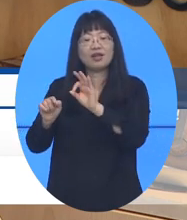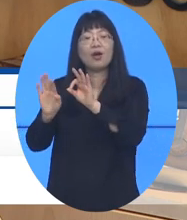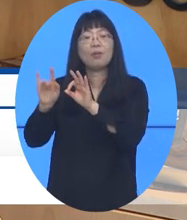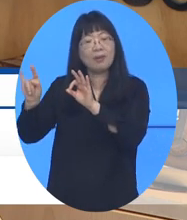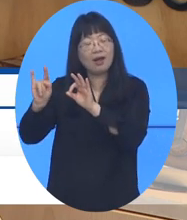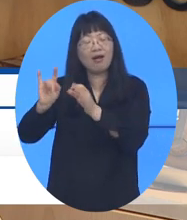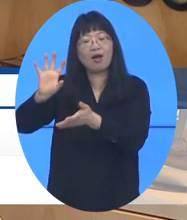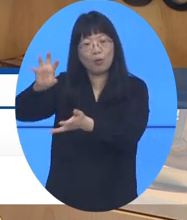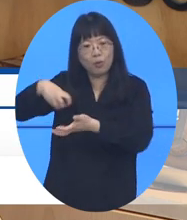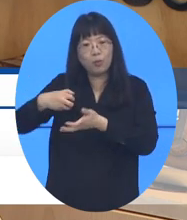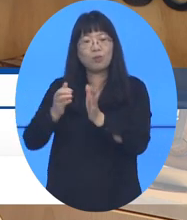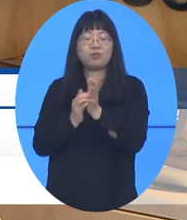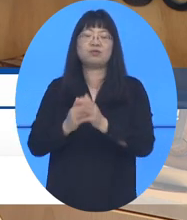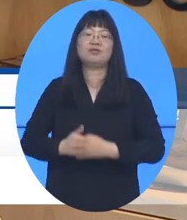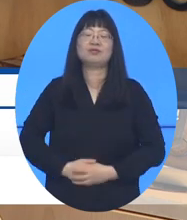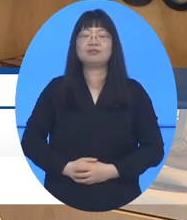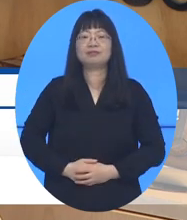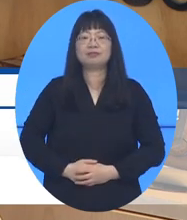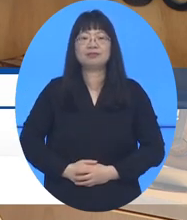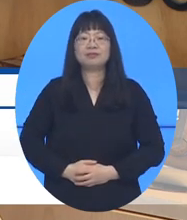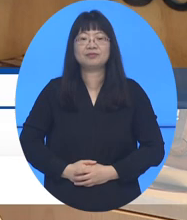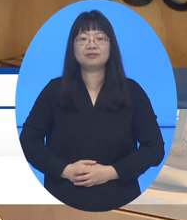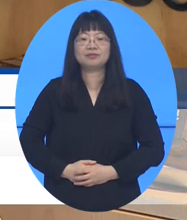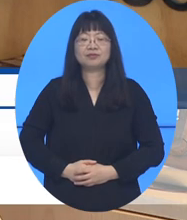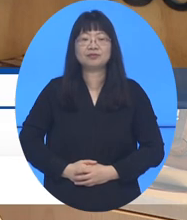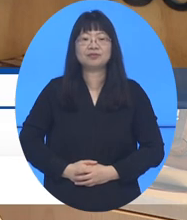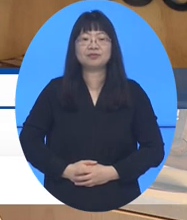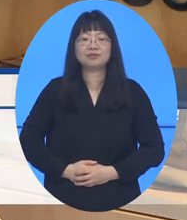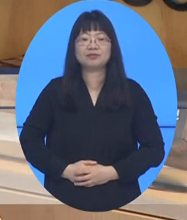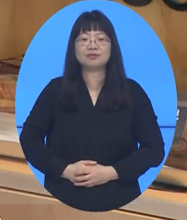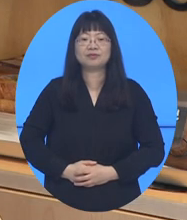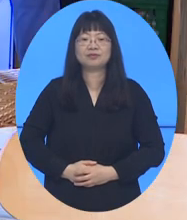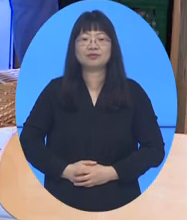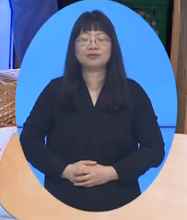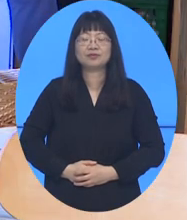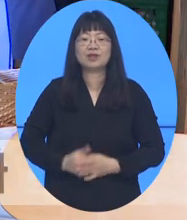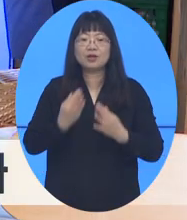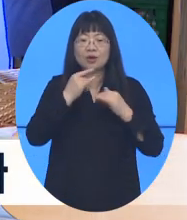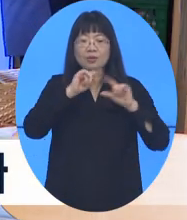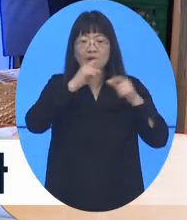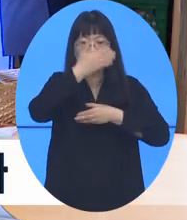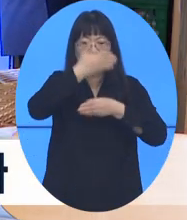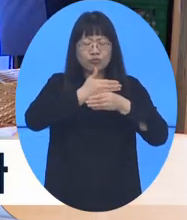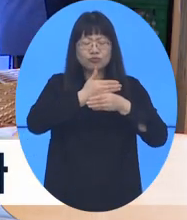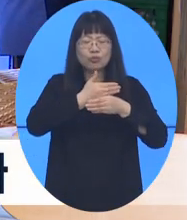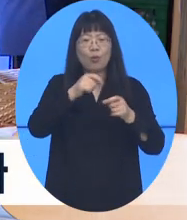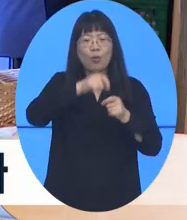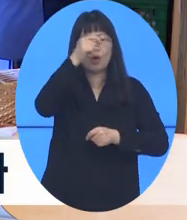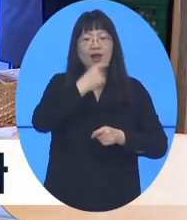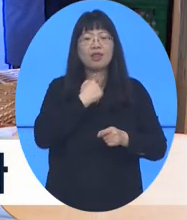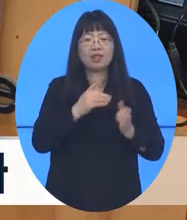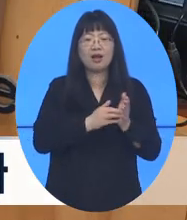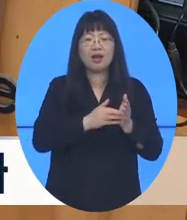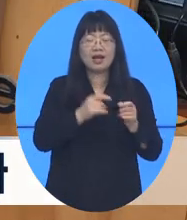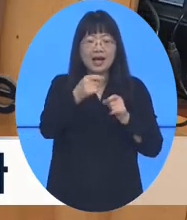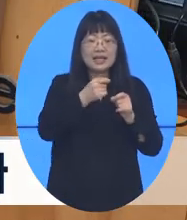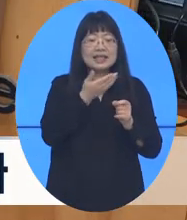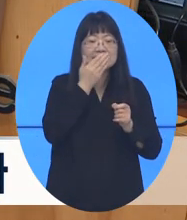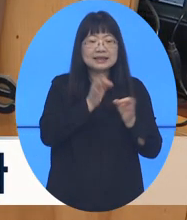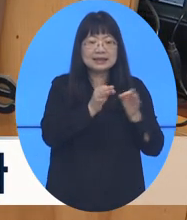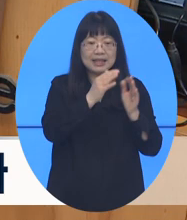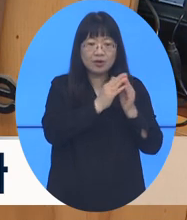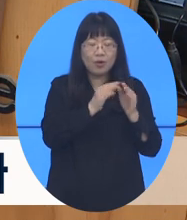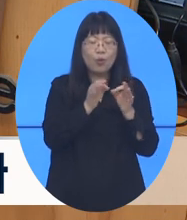뭐 10배 이 정도의 매출이 거의 다 있었어요. 주말엔 문을 닫은 지 꽤 됐다는 인근